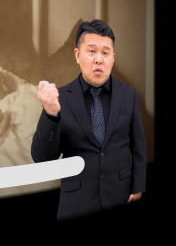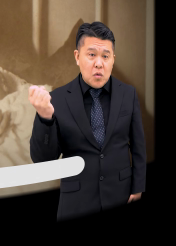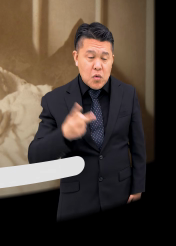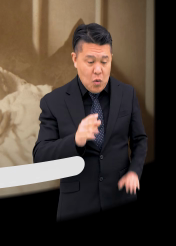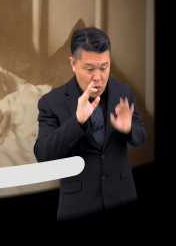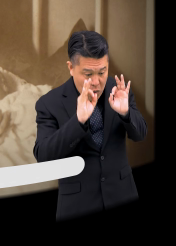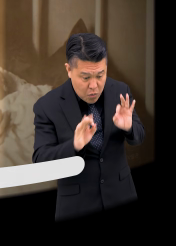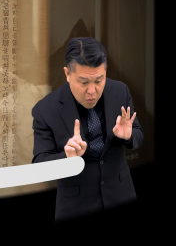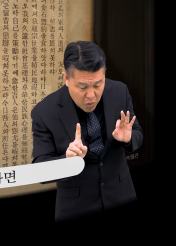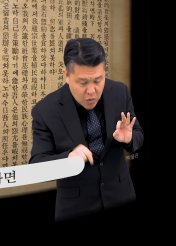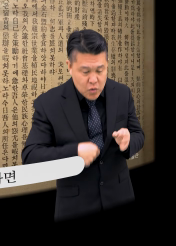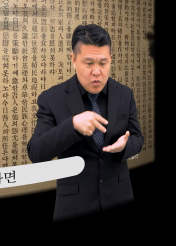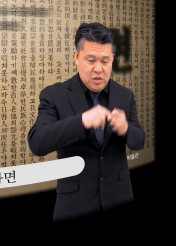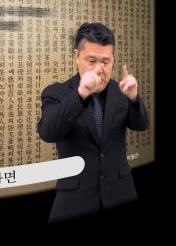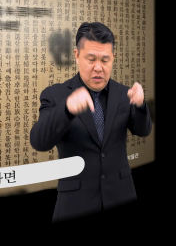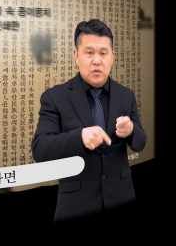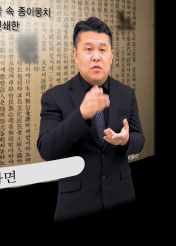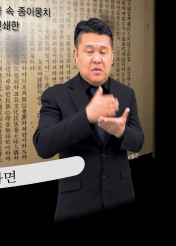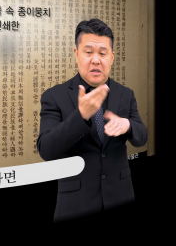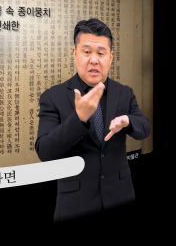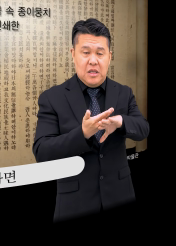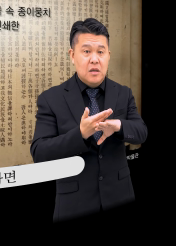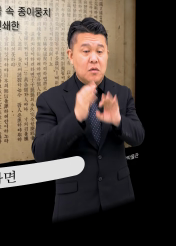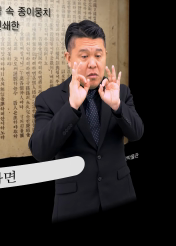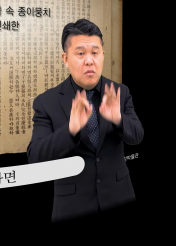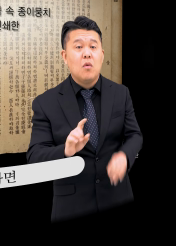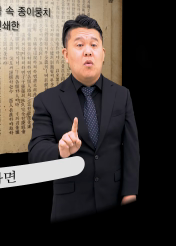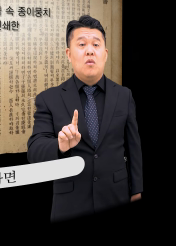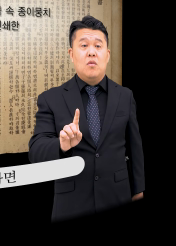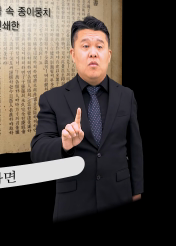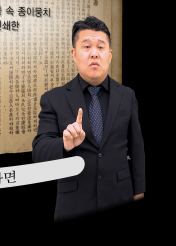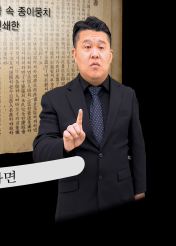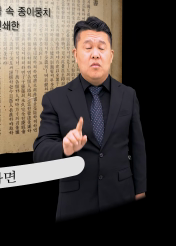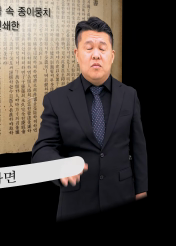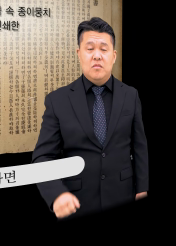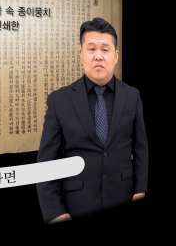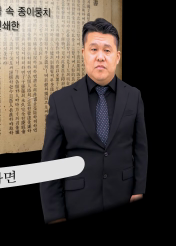그리고 하필 그것이 독립선언서가 아니었다면,